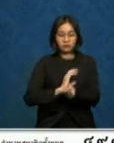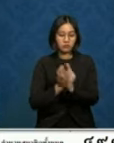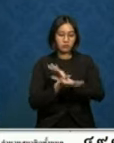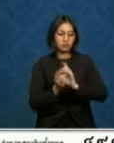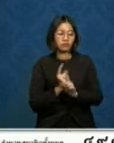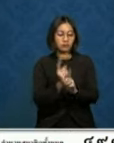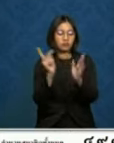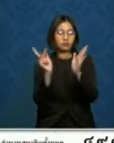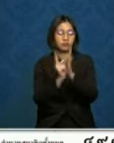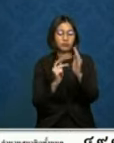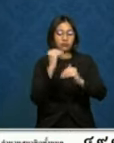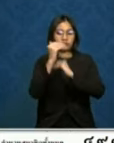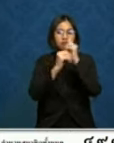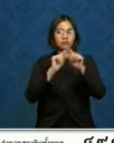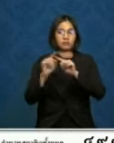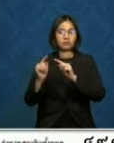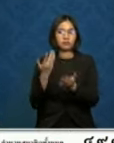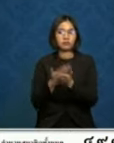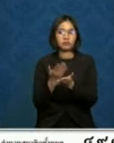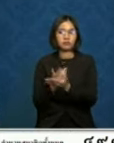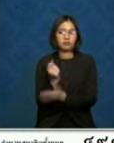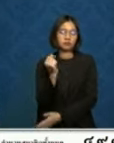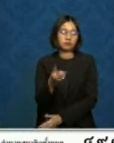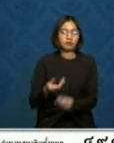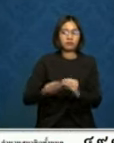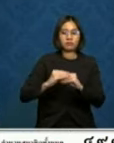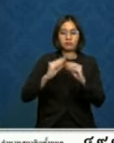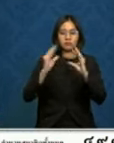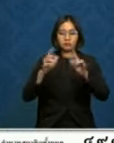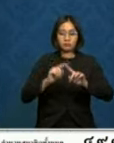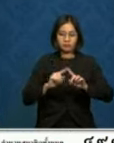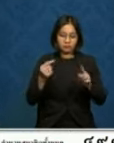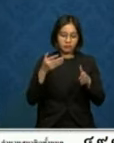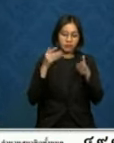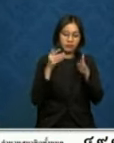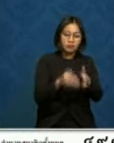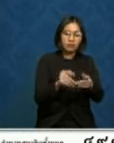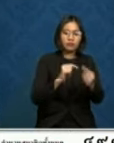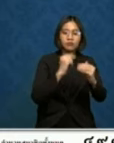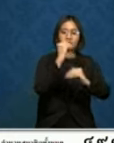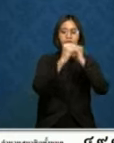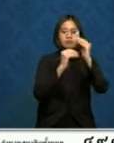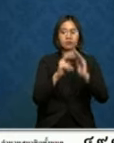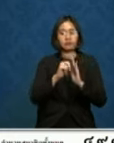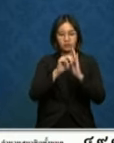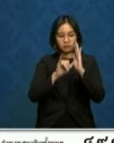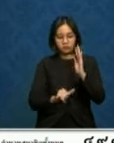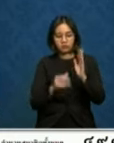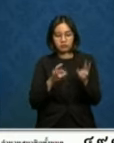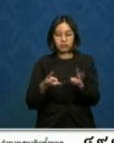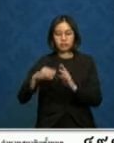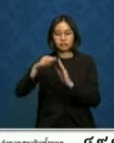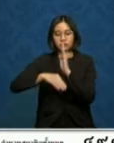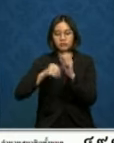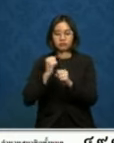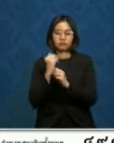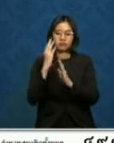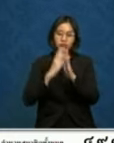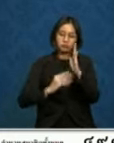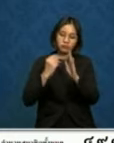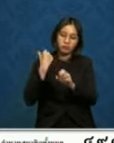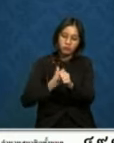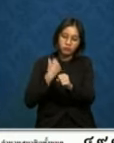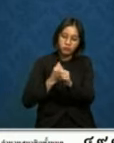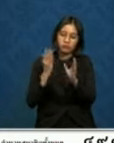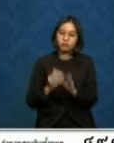พิ่มคุณภาพแทบจะไม่มีค่าใช้จ่ายที่มากขึ้นเพียงแต่ให้เจาะจงไปที่การพัฒนานโยบายการดำเนินการฝึกอบรมเจ้าหน้า